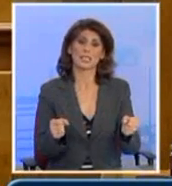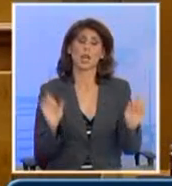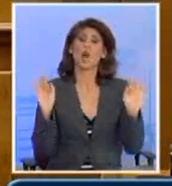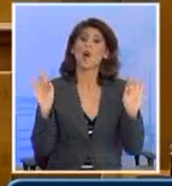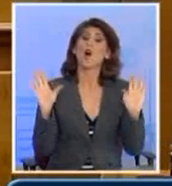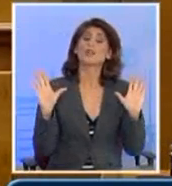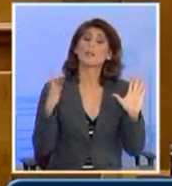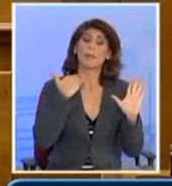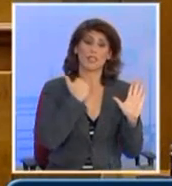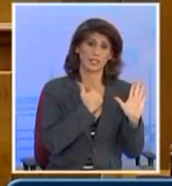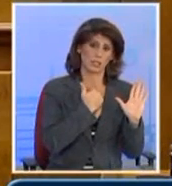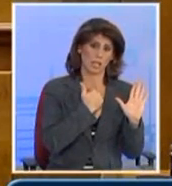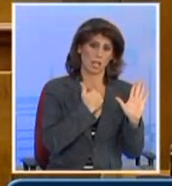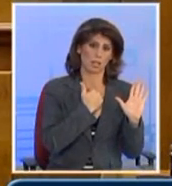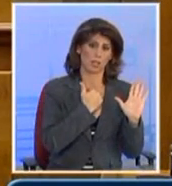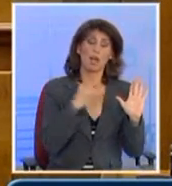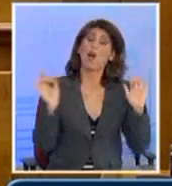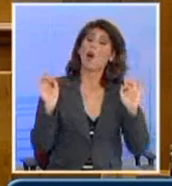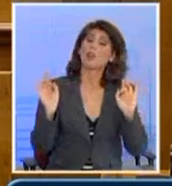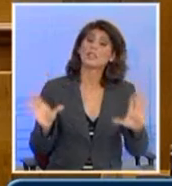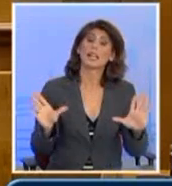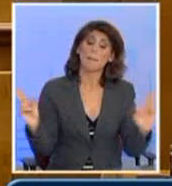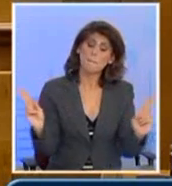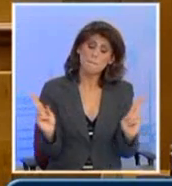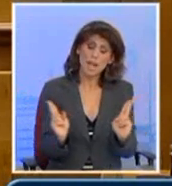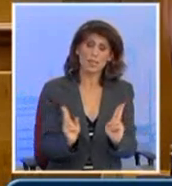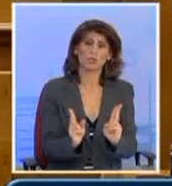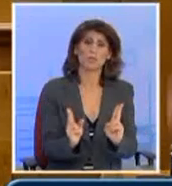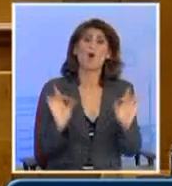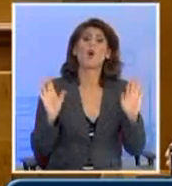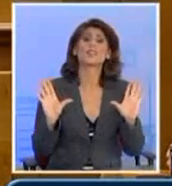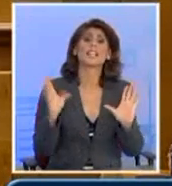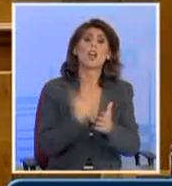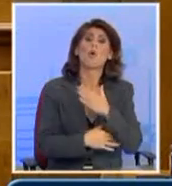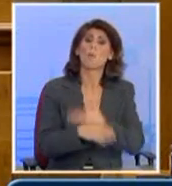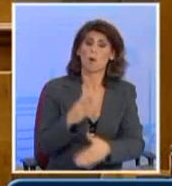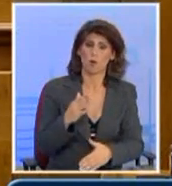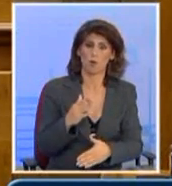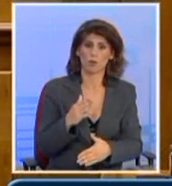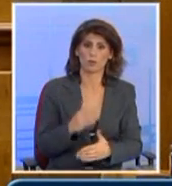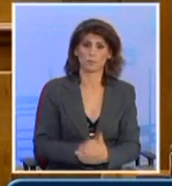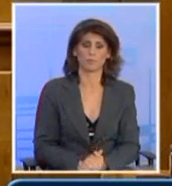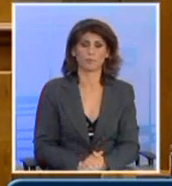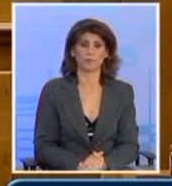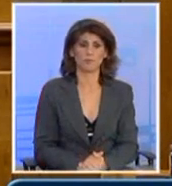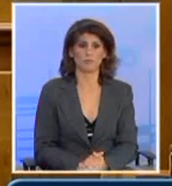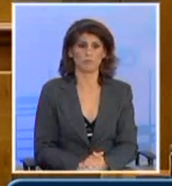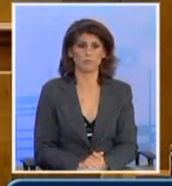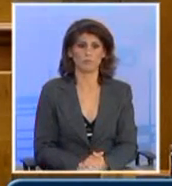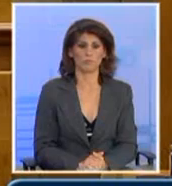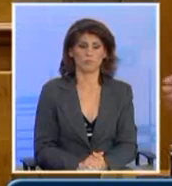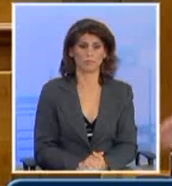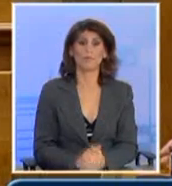χωρίς καμία θυσία, χωρίς κανέναν περιορισμό, χωρίς κανέναν κόπο, χωρίς να